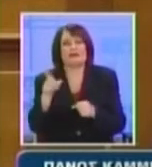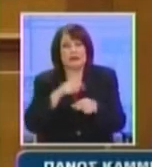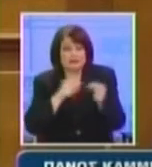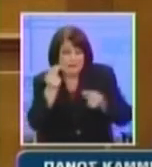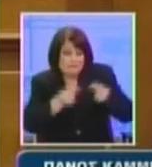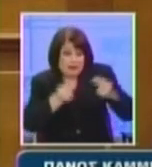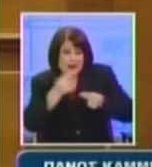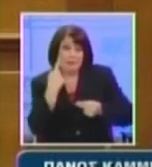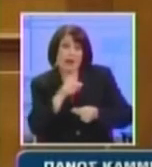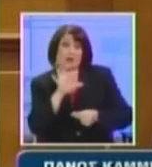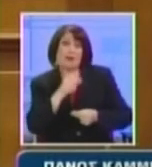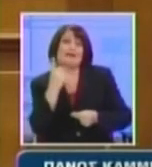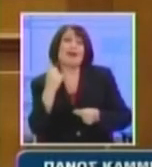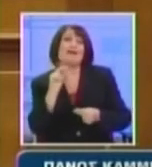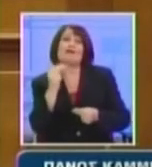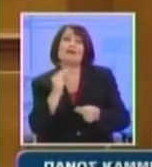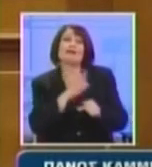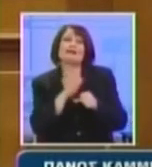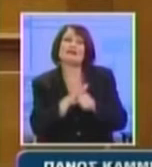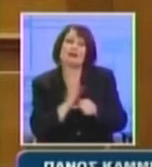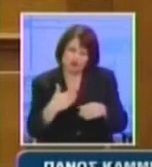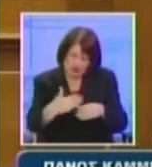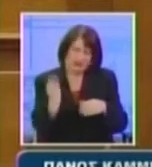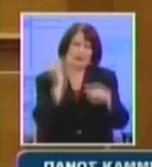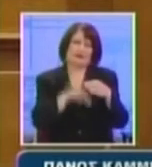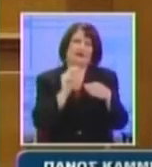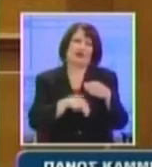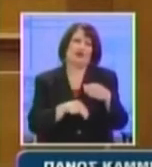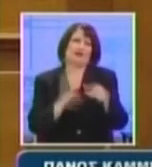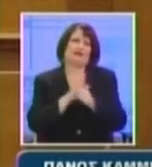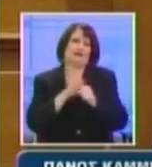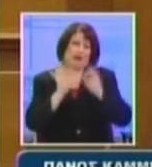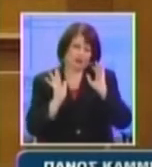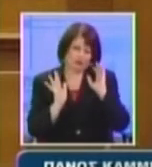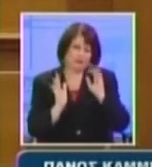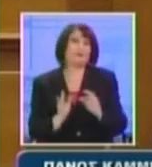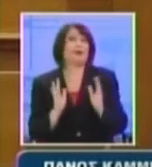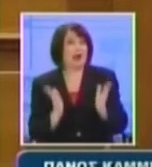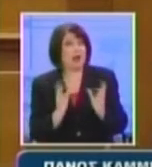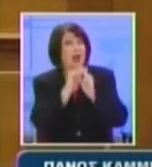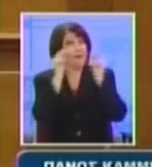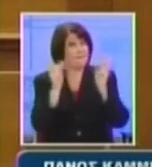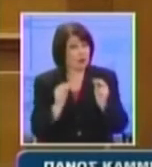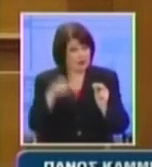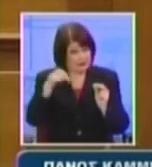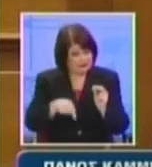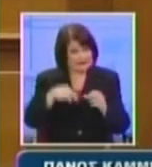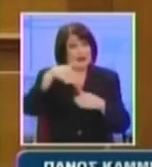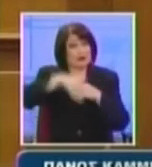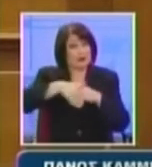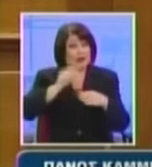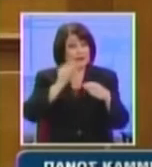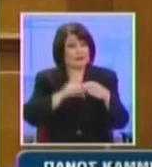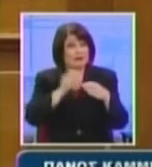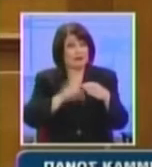φαίνεται τους 151 βουλευτές ώστε να οδηγηθούμε σε εκλογές. Όμως το αποτέλεσμα της σημερινής βραδιάς έχει να